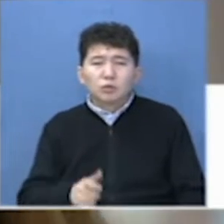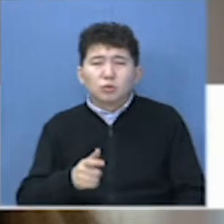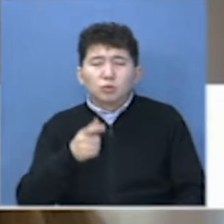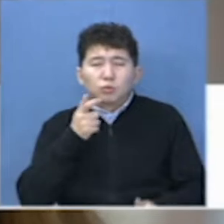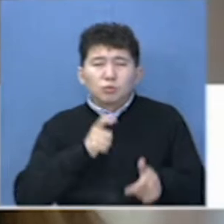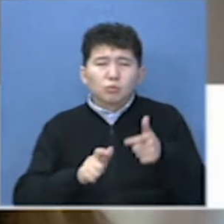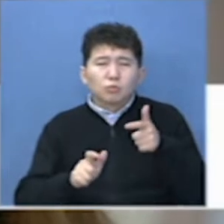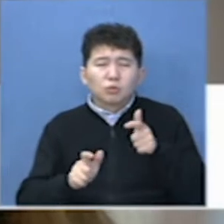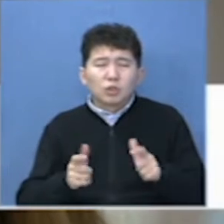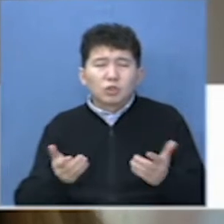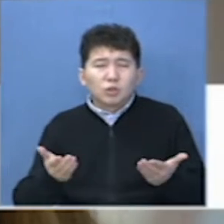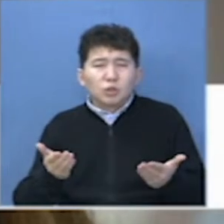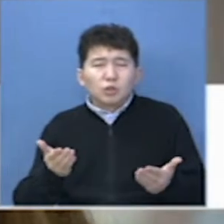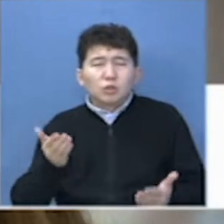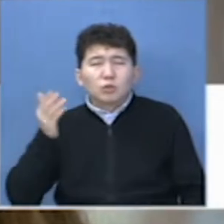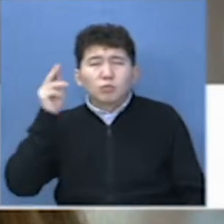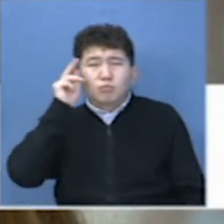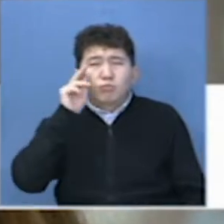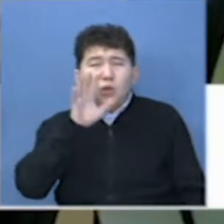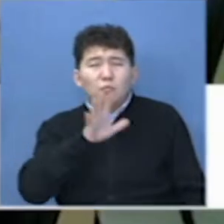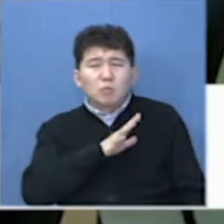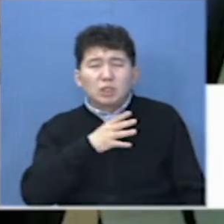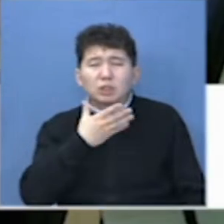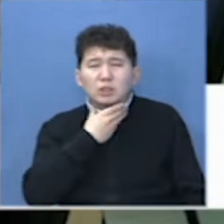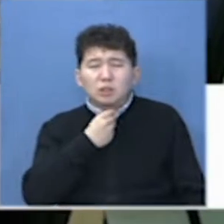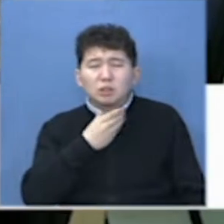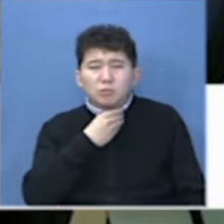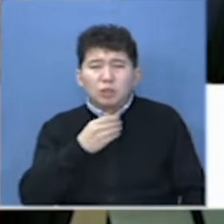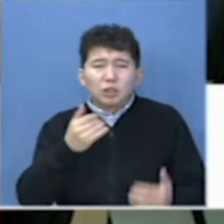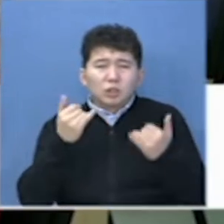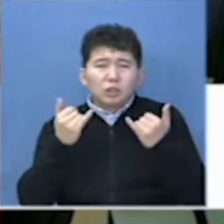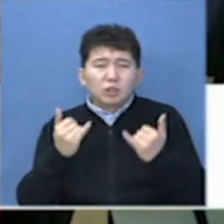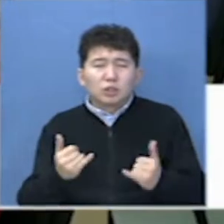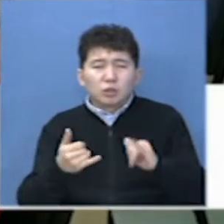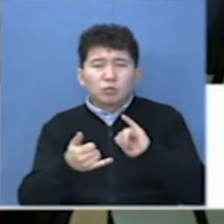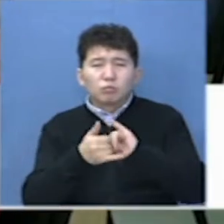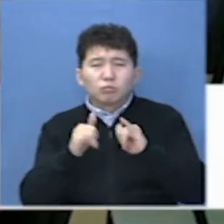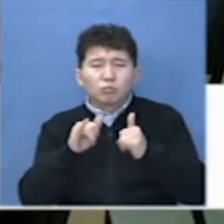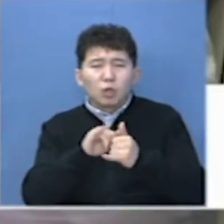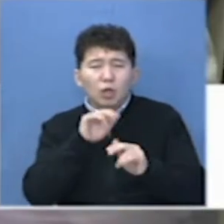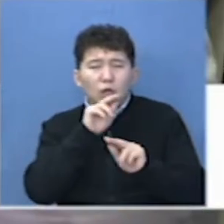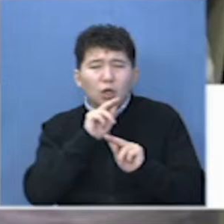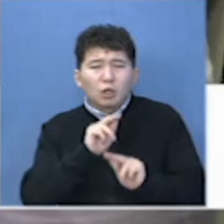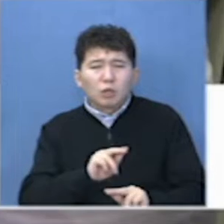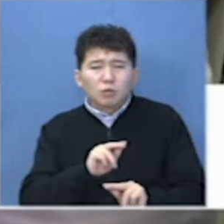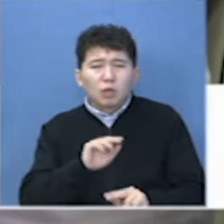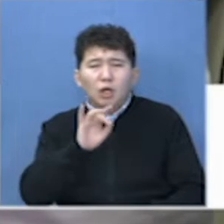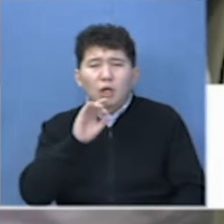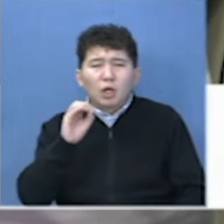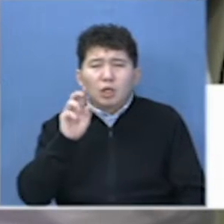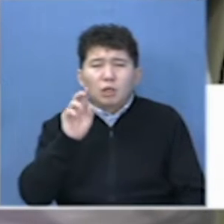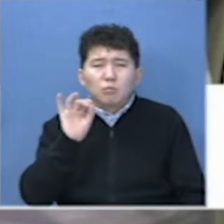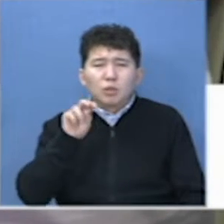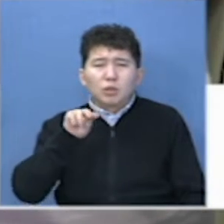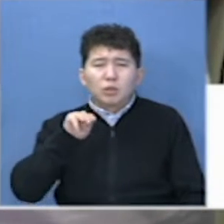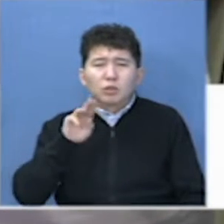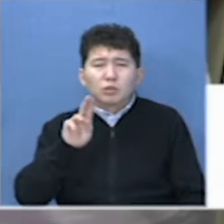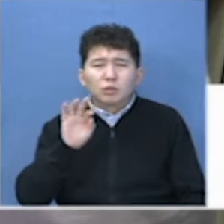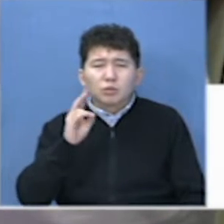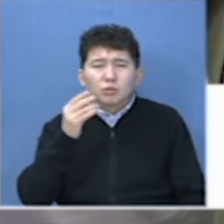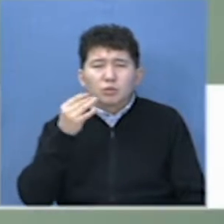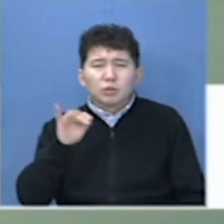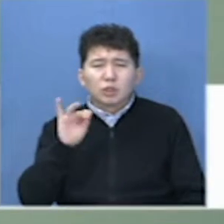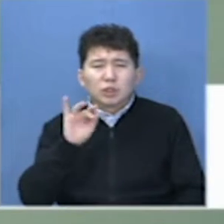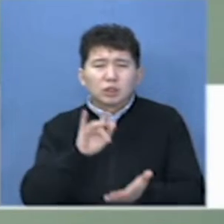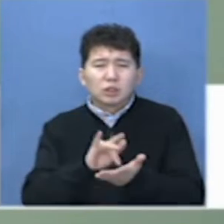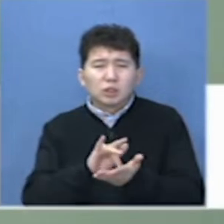қаласында өткен. Ал қазіргі уақытта өскеменде оңалту орталығында психолог болып жұмыс істейді. Екі баланы тәрбиелеп отырған маман 15 жылға